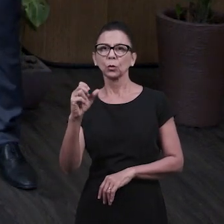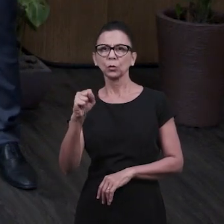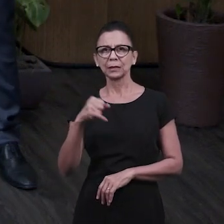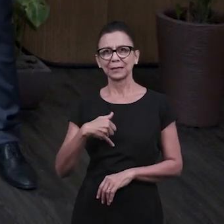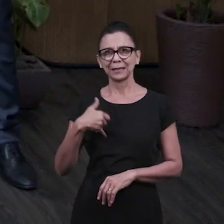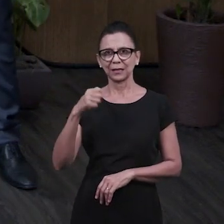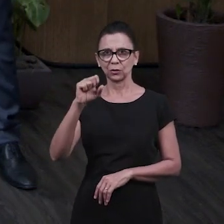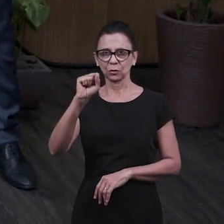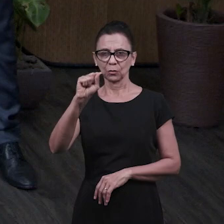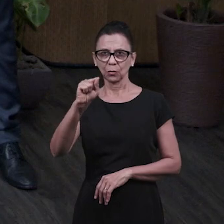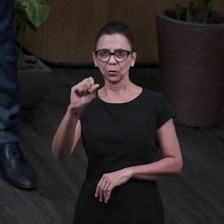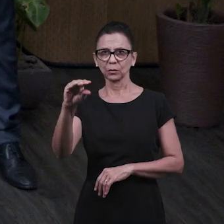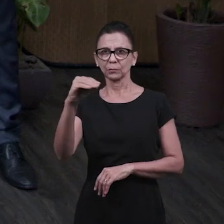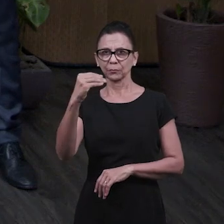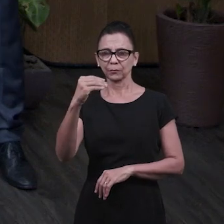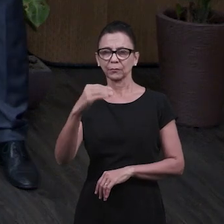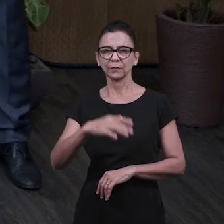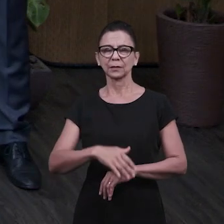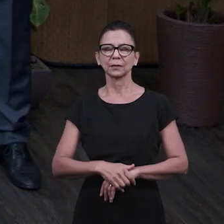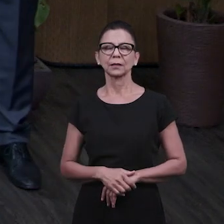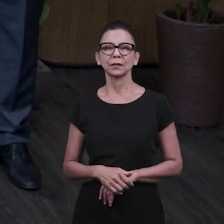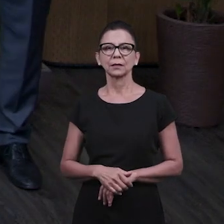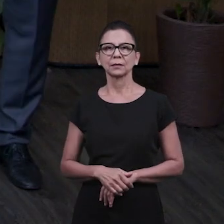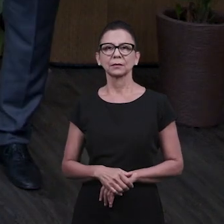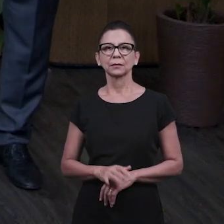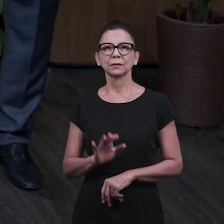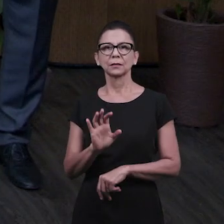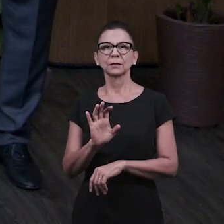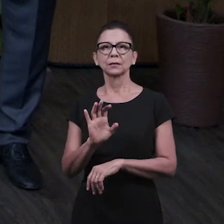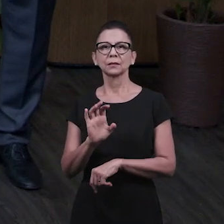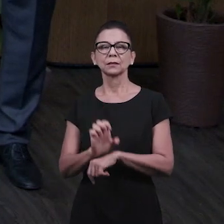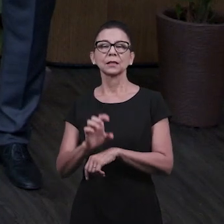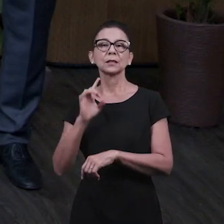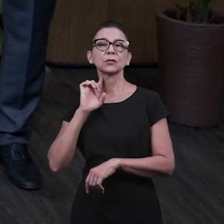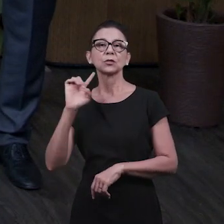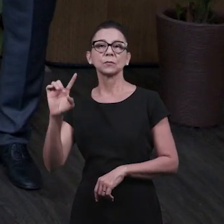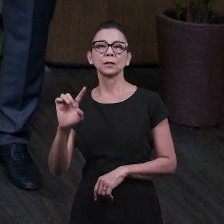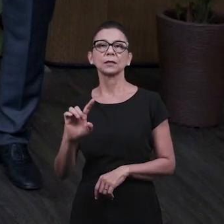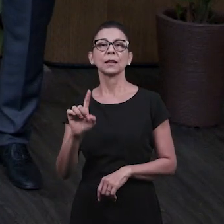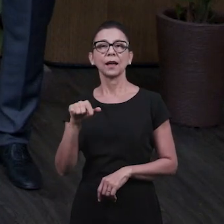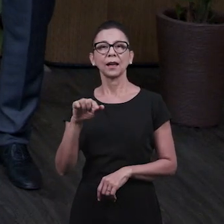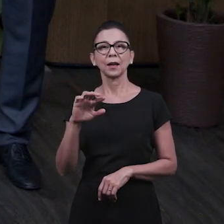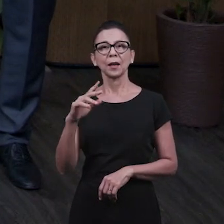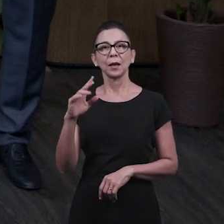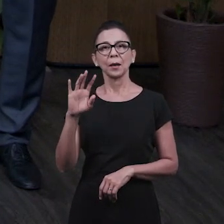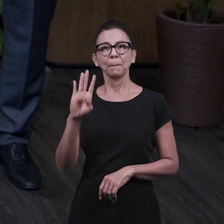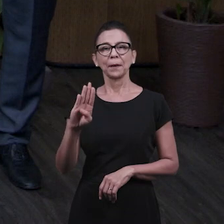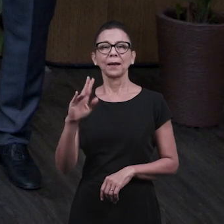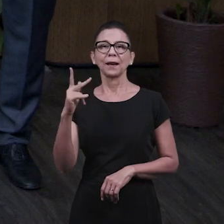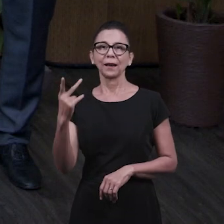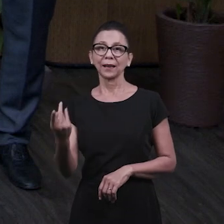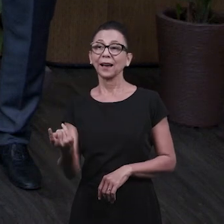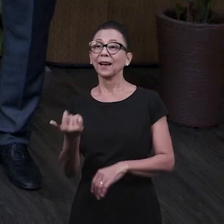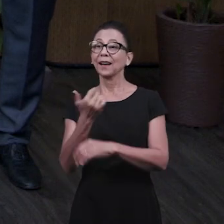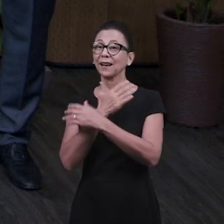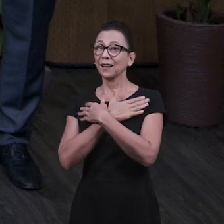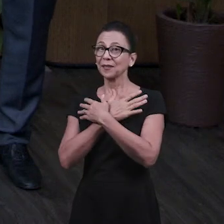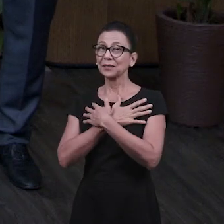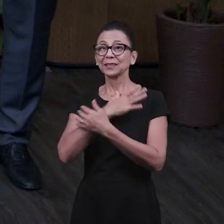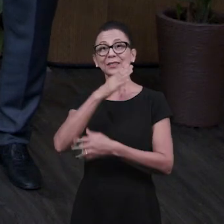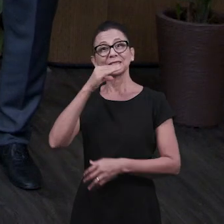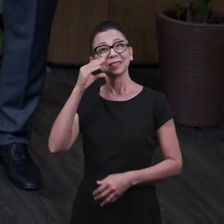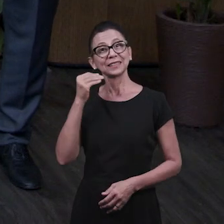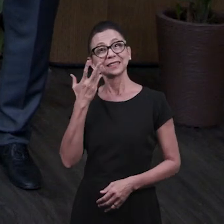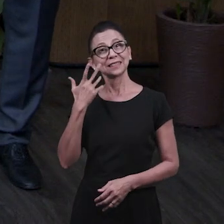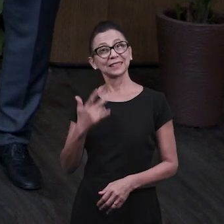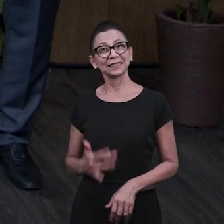de 8 ans, de Belo Horizonte, Minas Gerais. Nos salutations, encore une fois, aux adolescents,